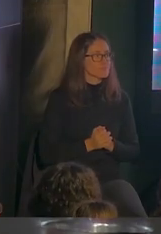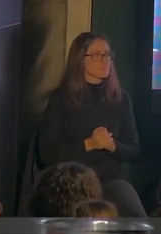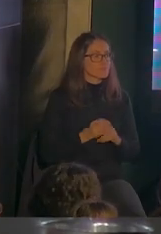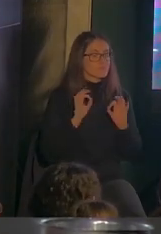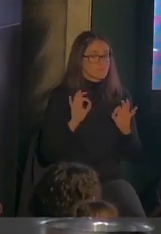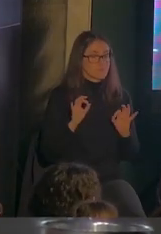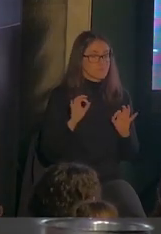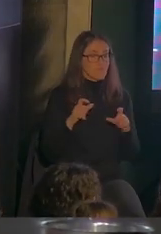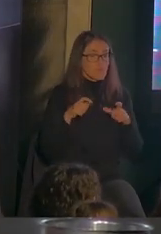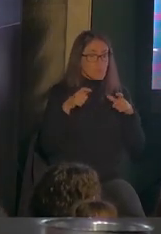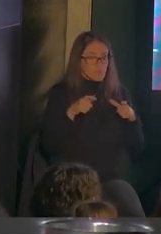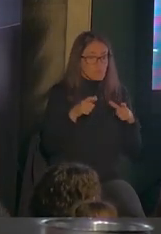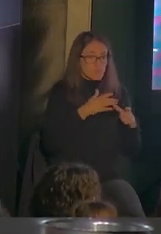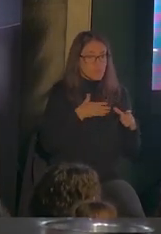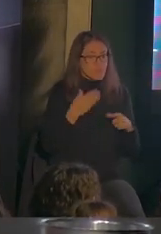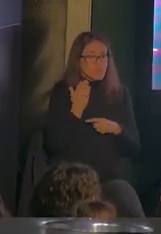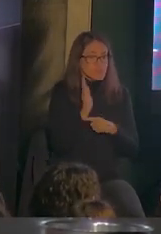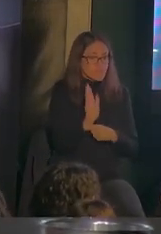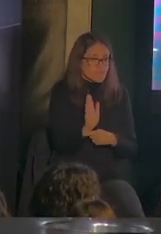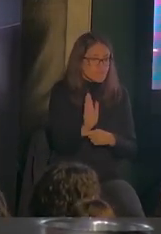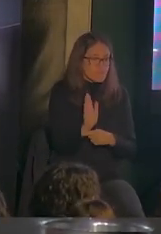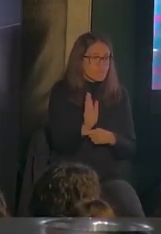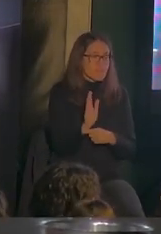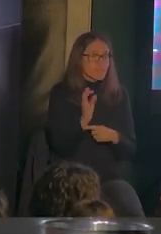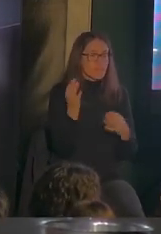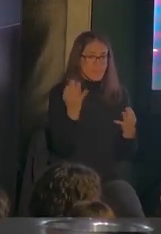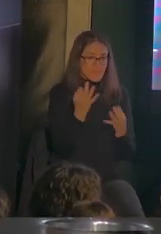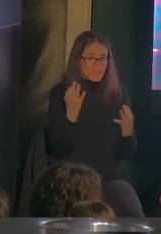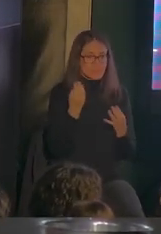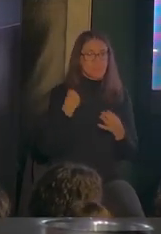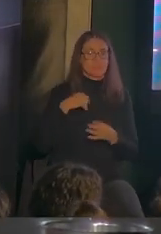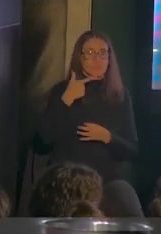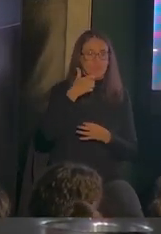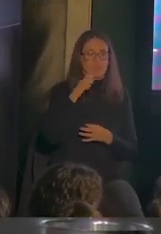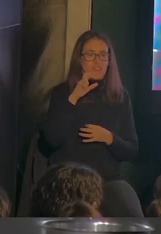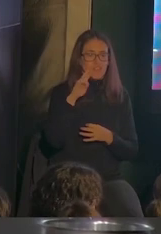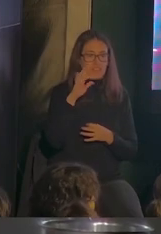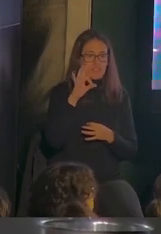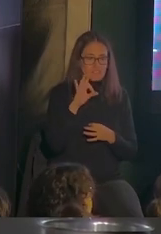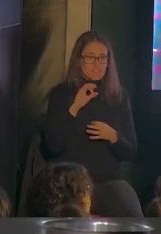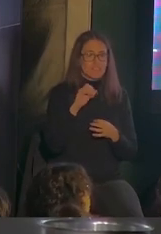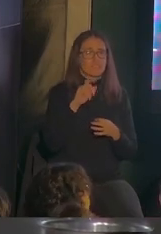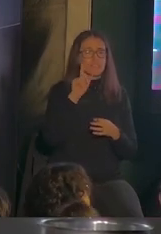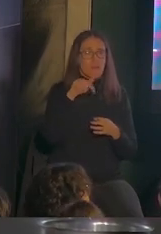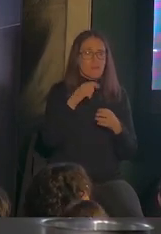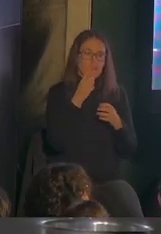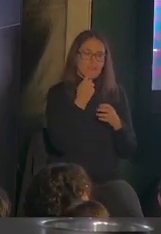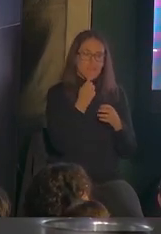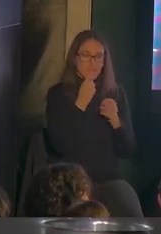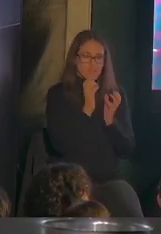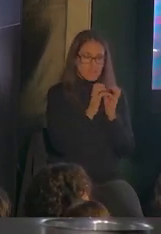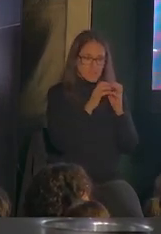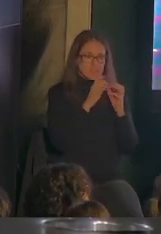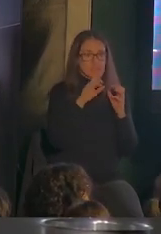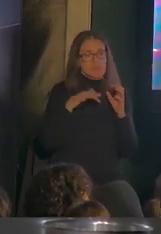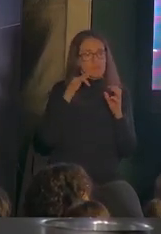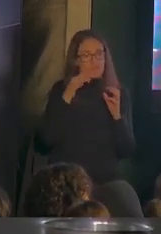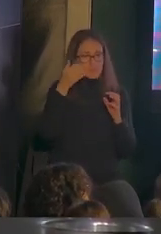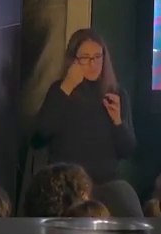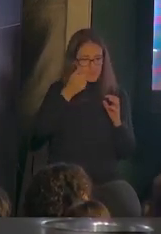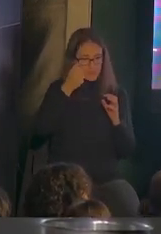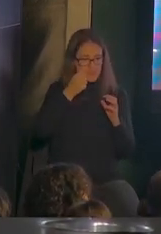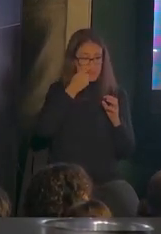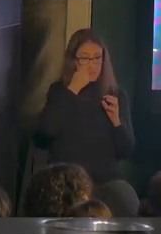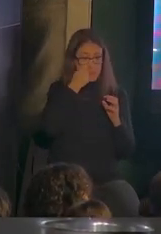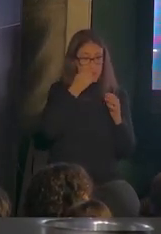post que vinc a presentar és de gerds, remolatxa i llimona. Vale? Arrencarem amb el que